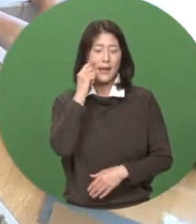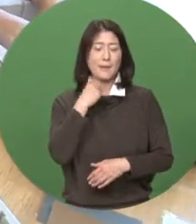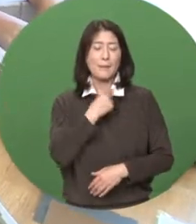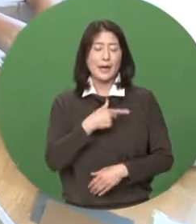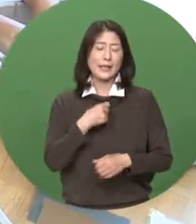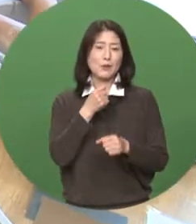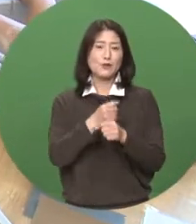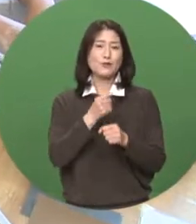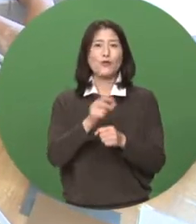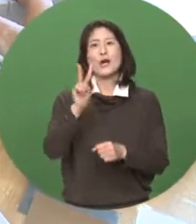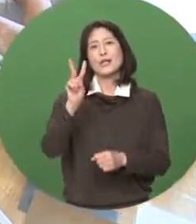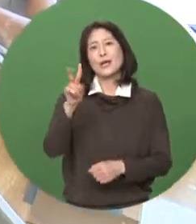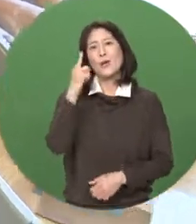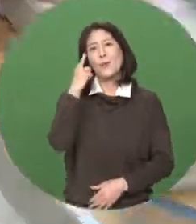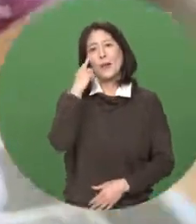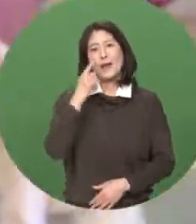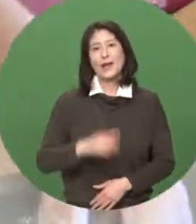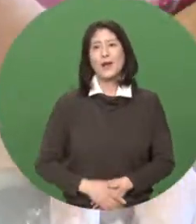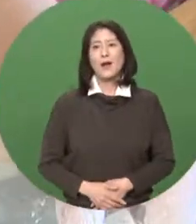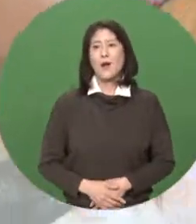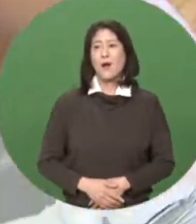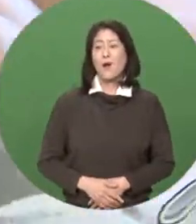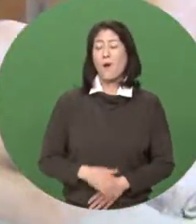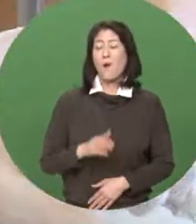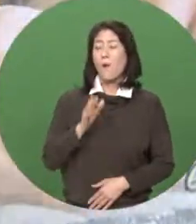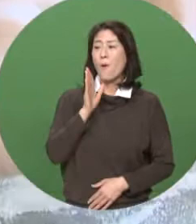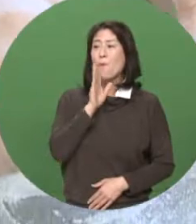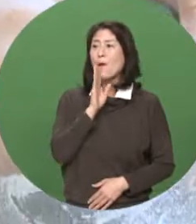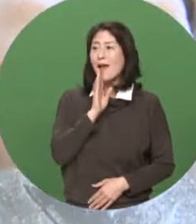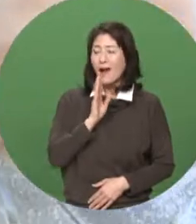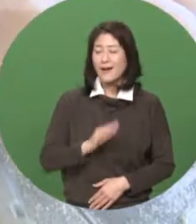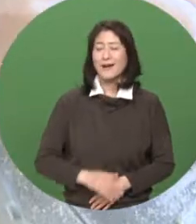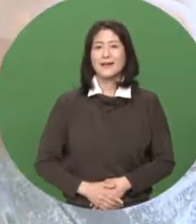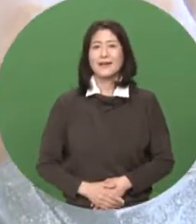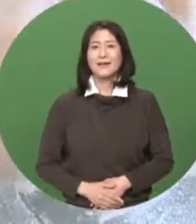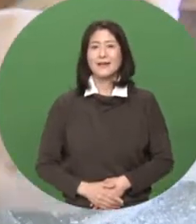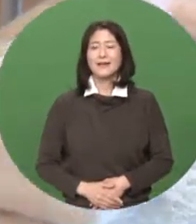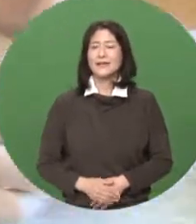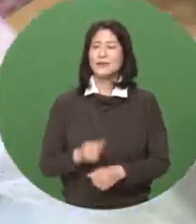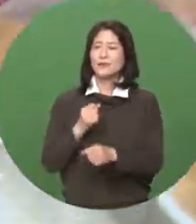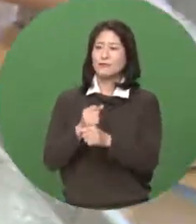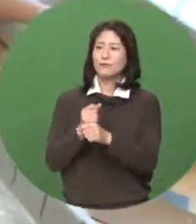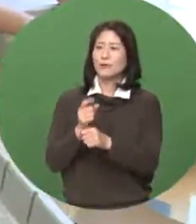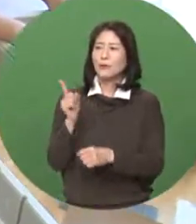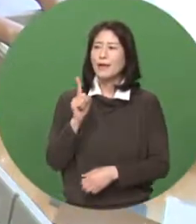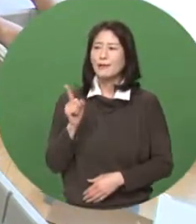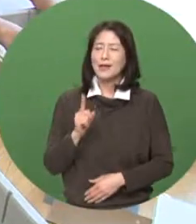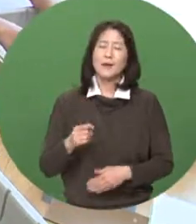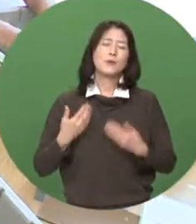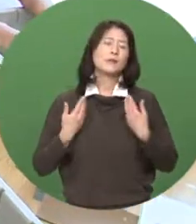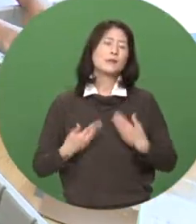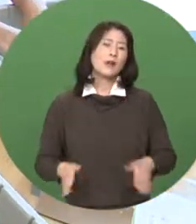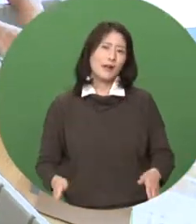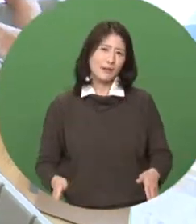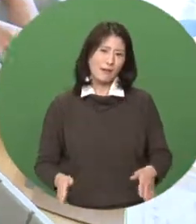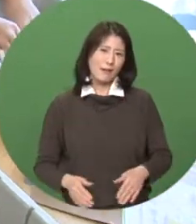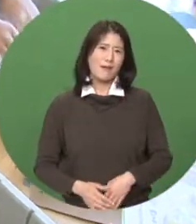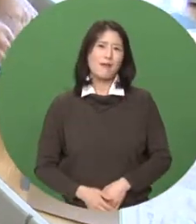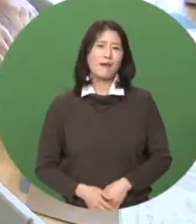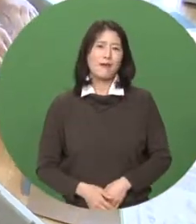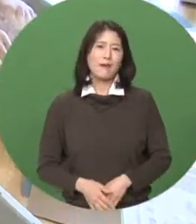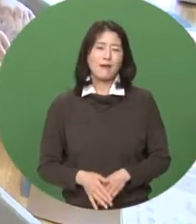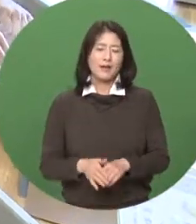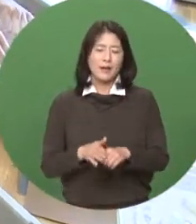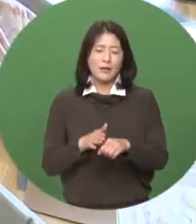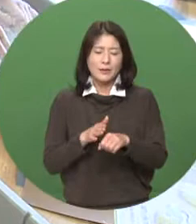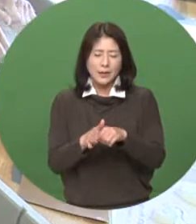個目前も作ったことあるの？あ、ほんまや、ついてるやん。どう、前やってみてどうだった？ 疲れた。 疲れた。これ削って